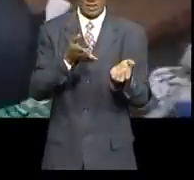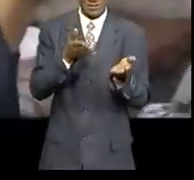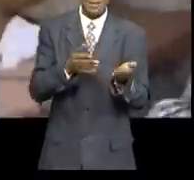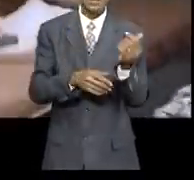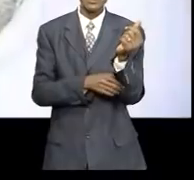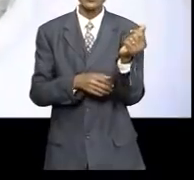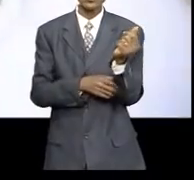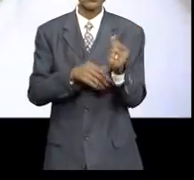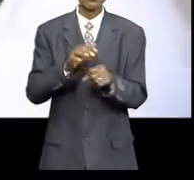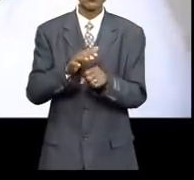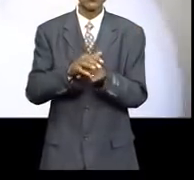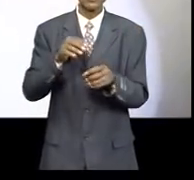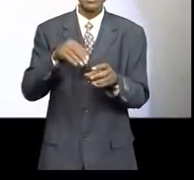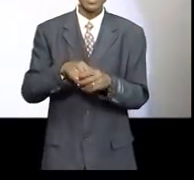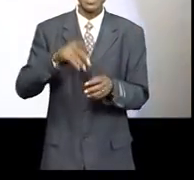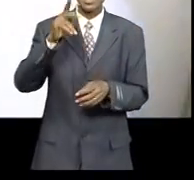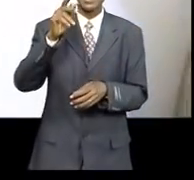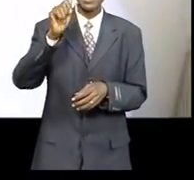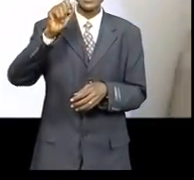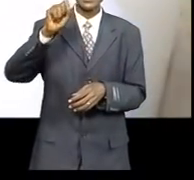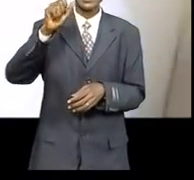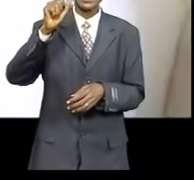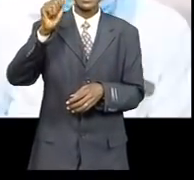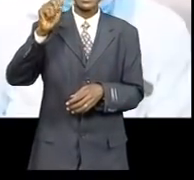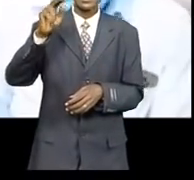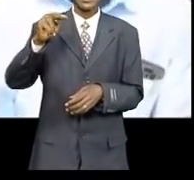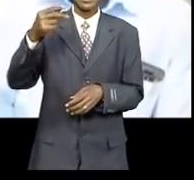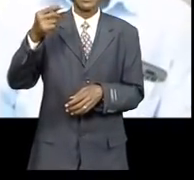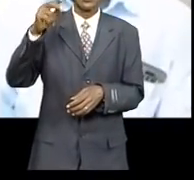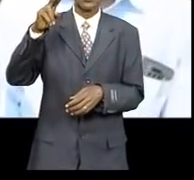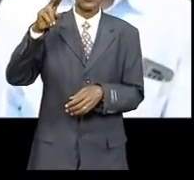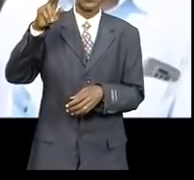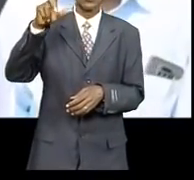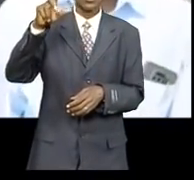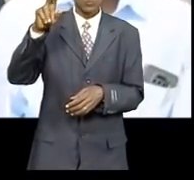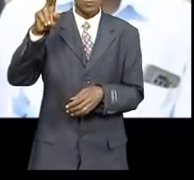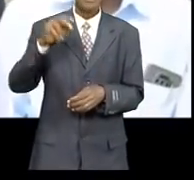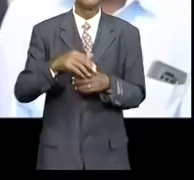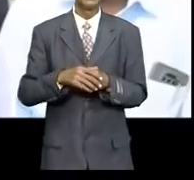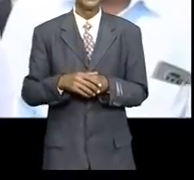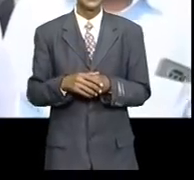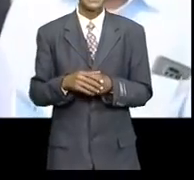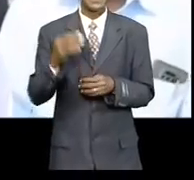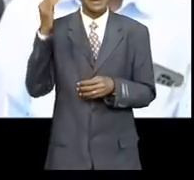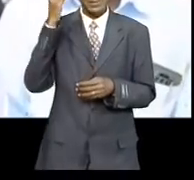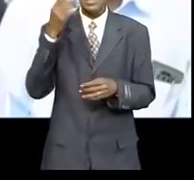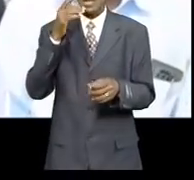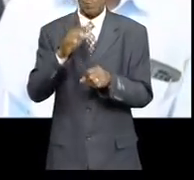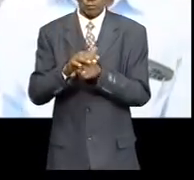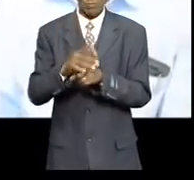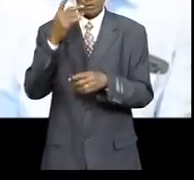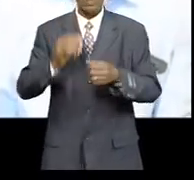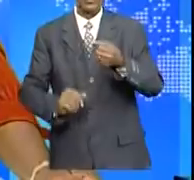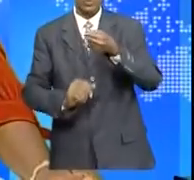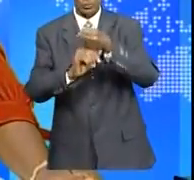tests Covid-19 sur les différents détenus. Une préoccupation qui a retenu l'attention du ministre de la Santé, qui a promis de s'y atteler une fois de retour